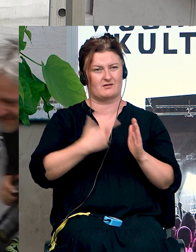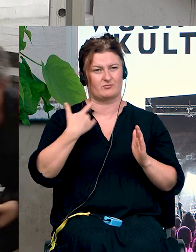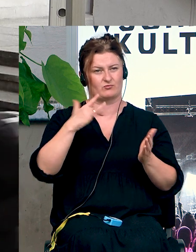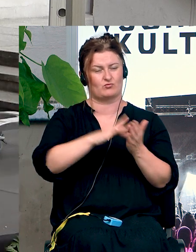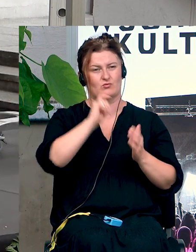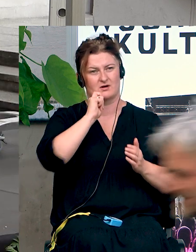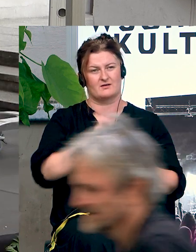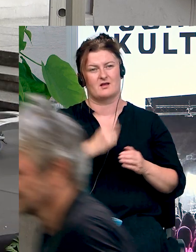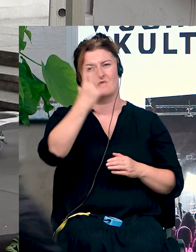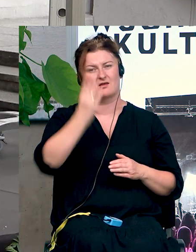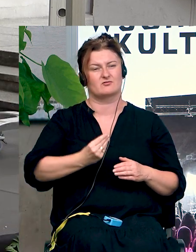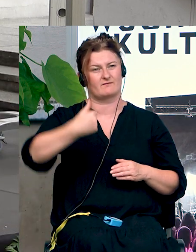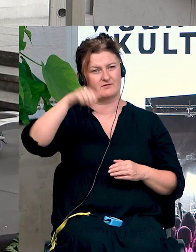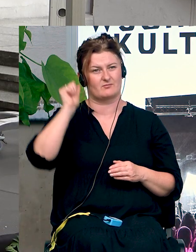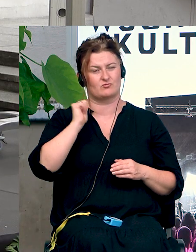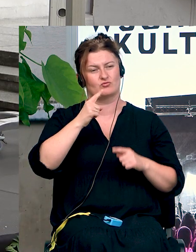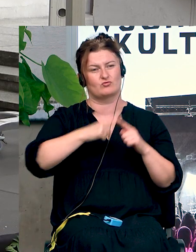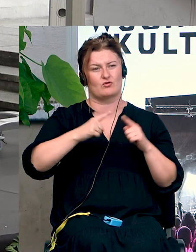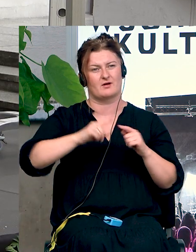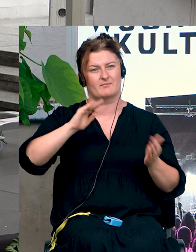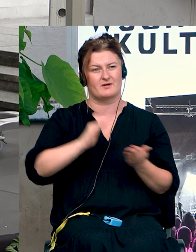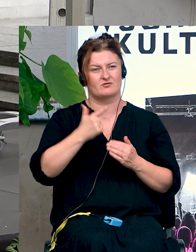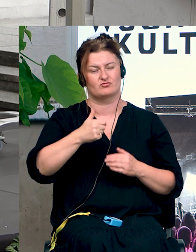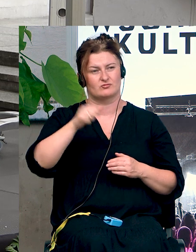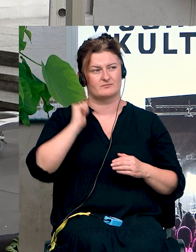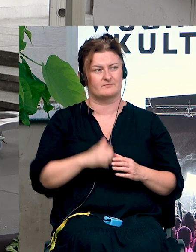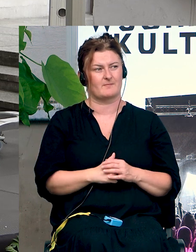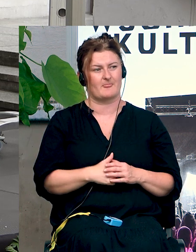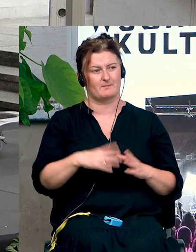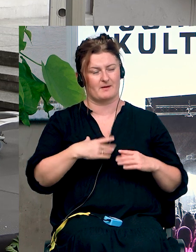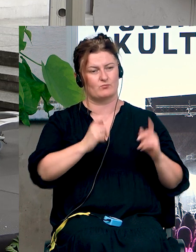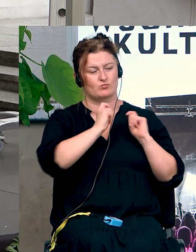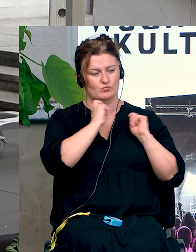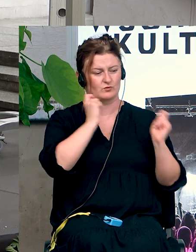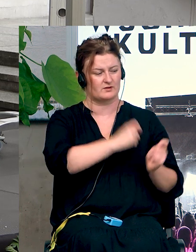Рік тому. Трошки менше, ніж рік тому. Добре, бо я мам до тебе презент, по-перше.